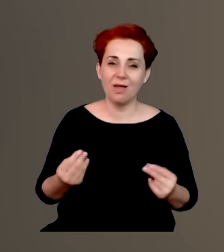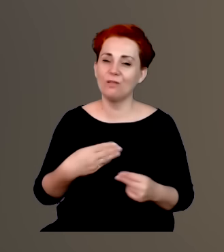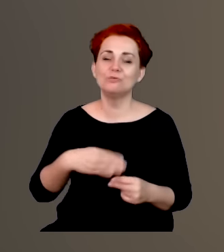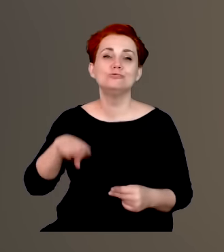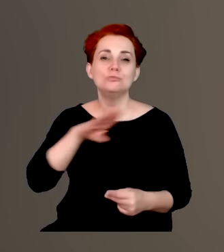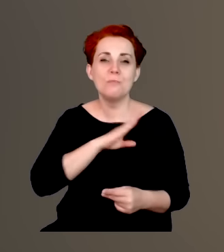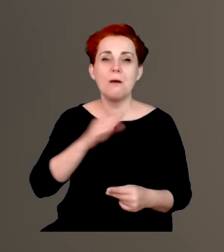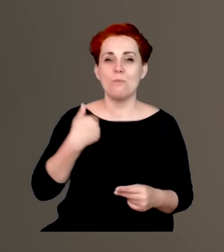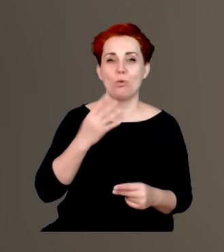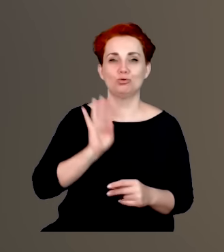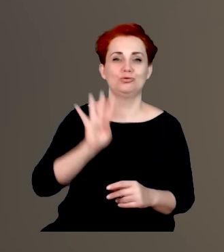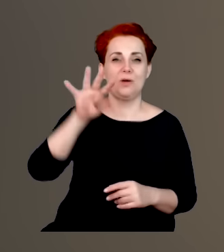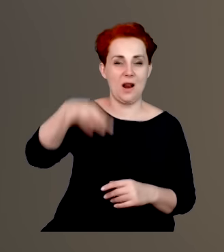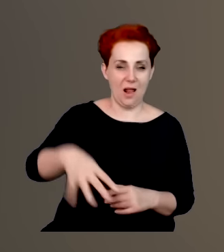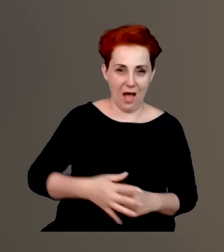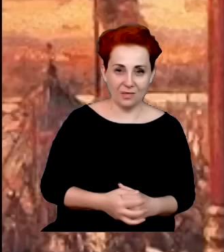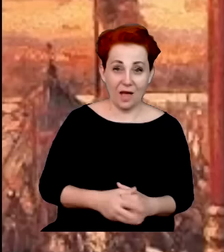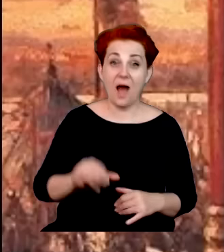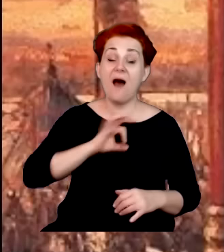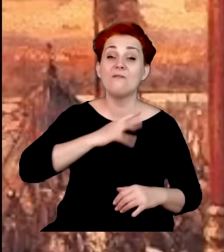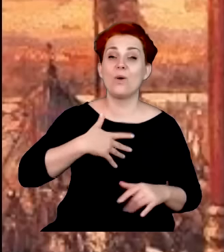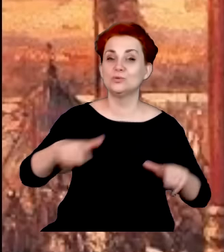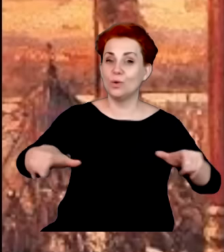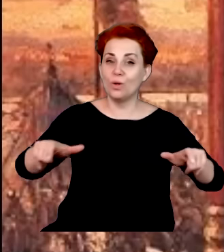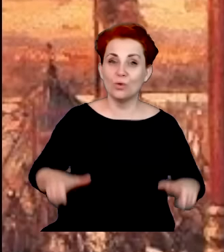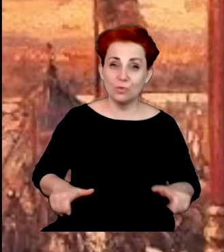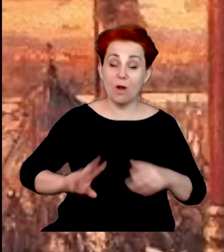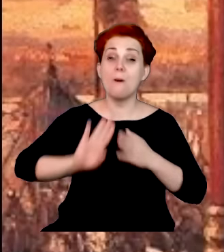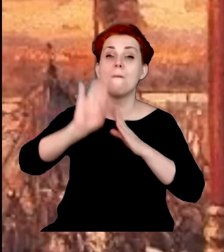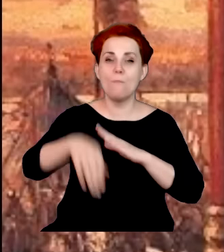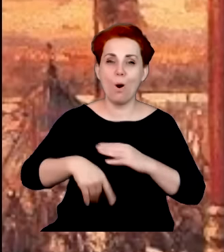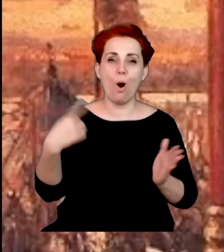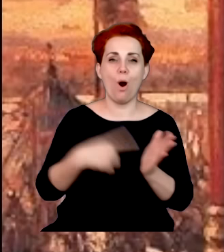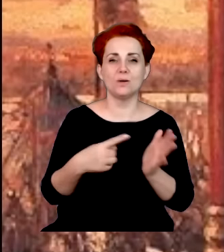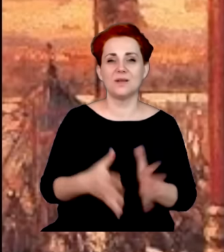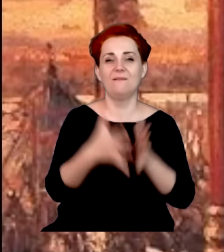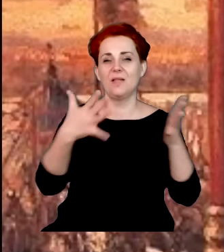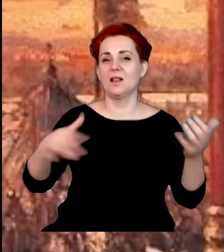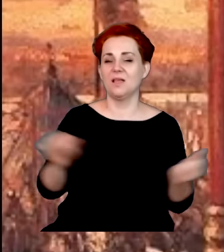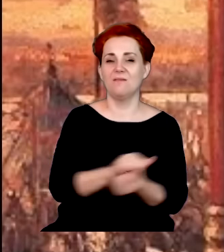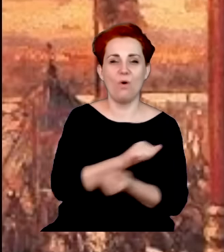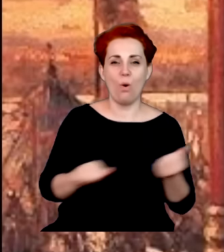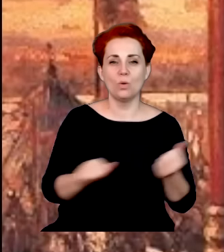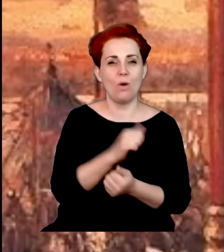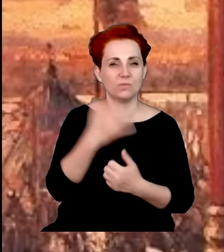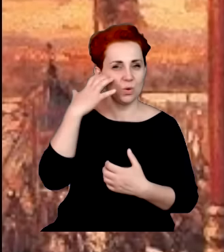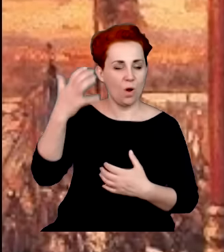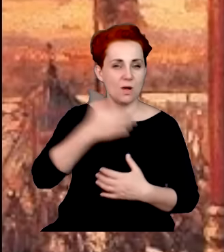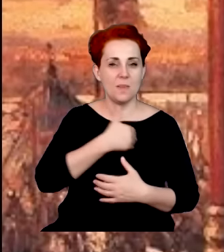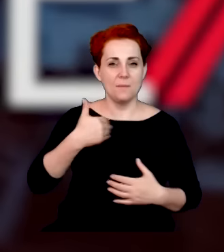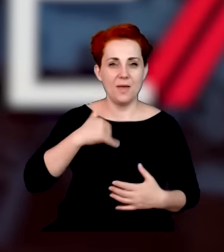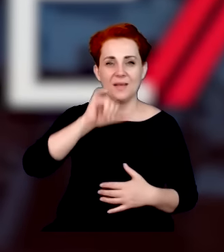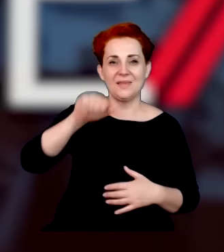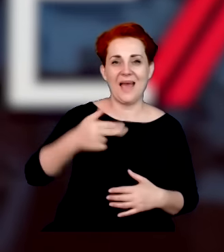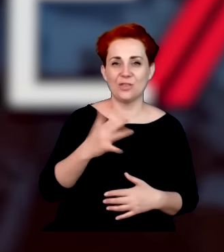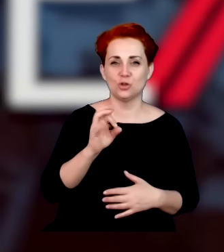w 4 lata później. Właścicielem tronu został po nim ostatni wielki wojownik w polskiej koronie, Jan